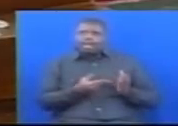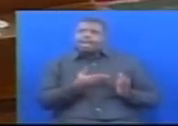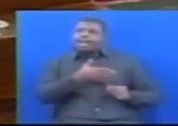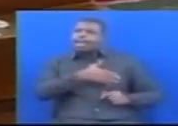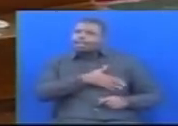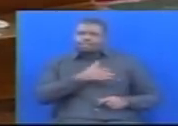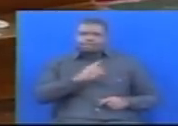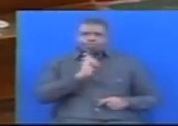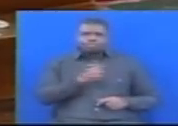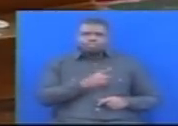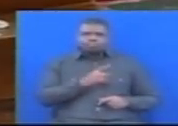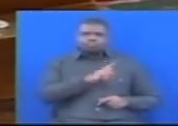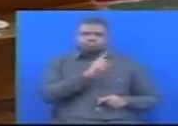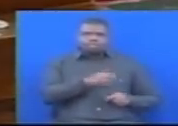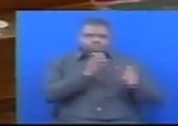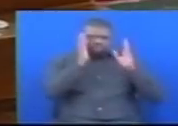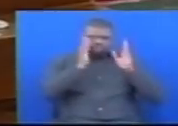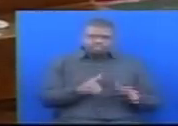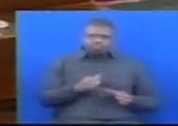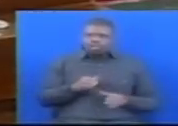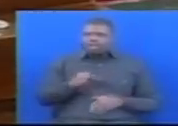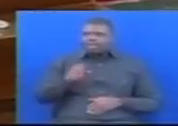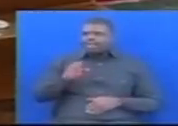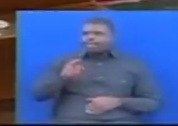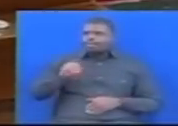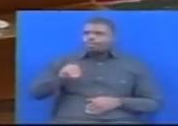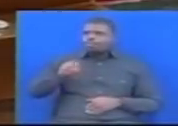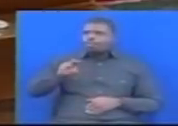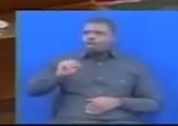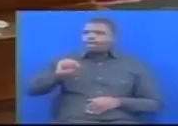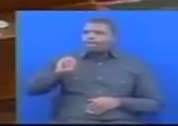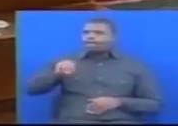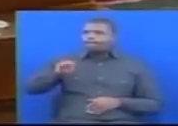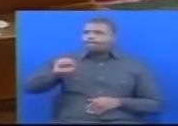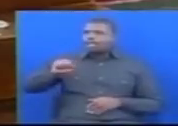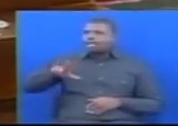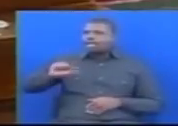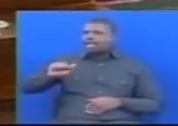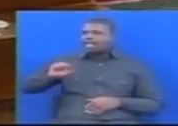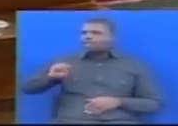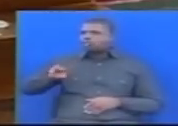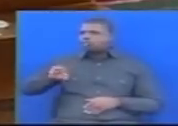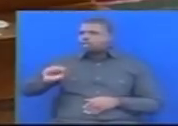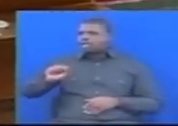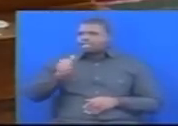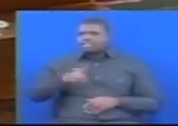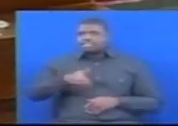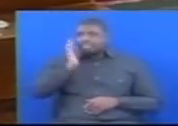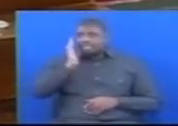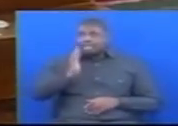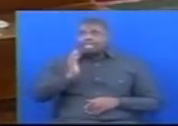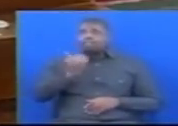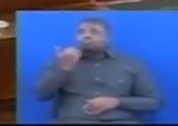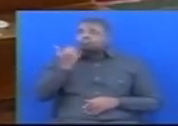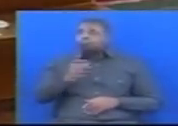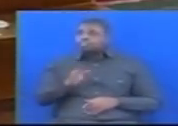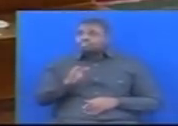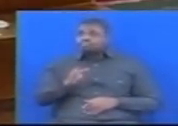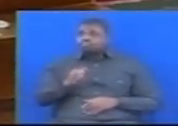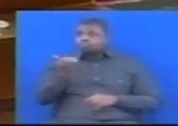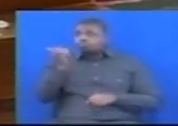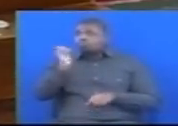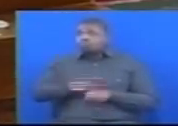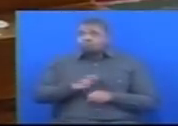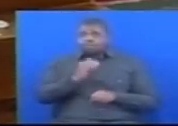Victor Mambalaswa, mbunge wa Lupa, kama ifuatavyo. Mheshimiwa Spika, serikali inatambua umuhimu wa elimu ya